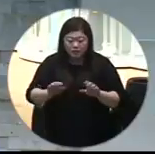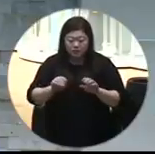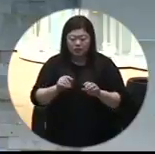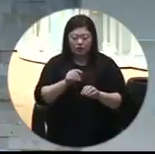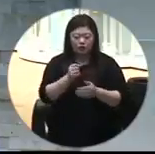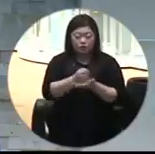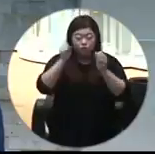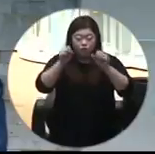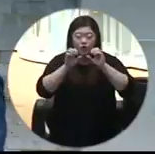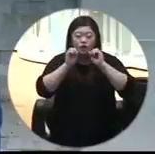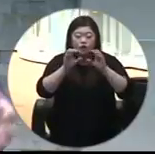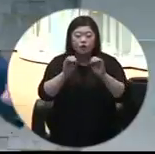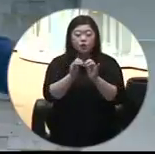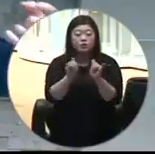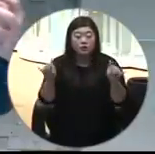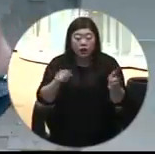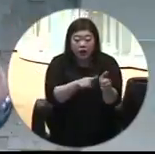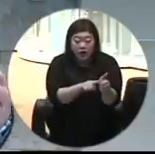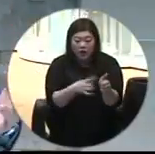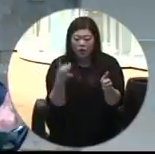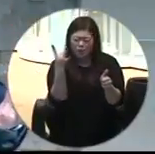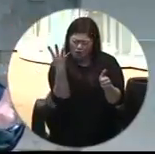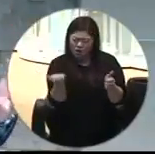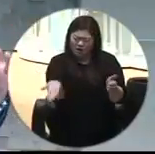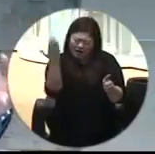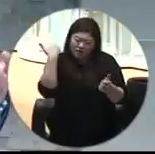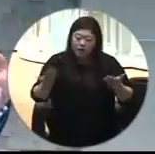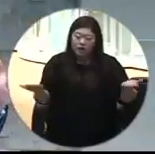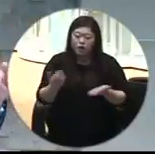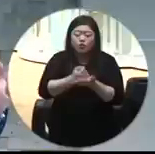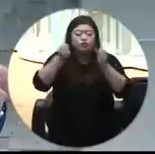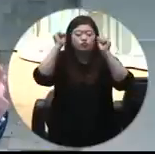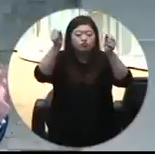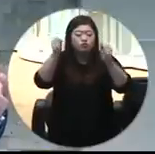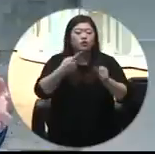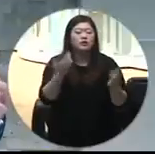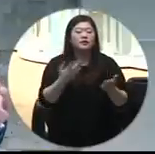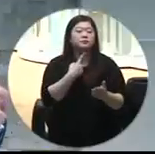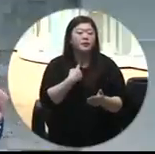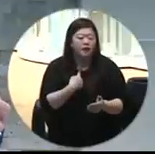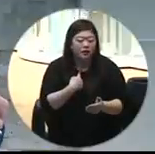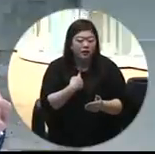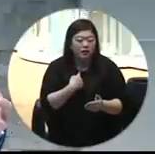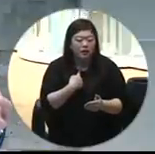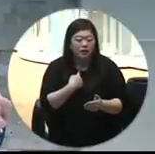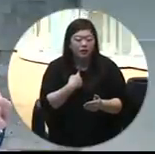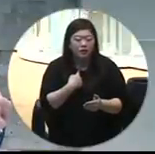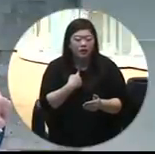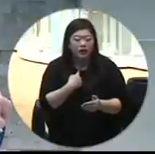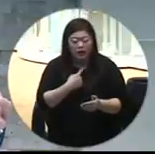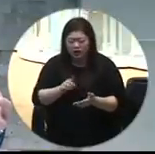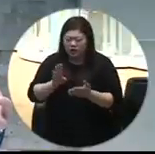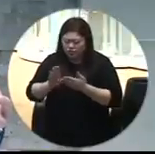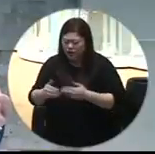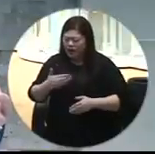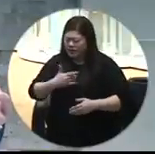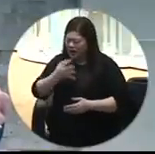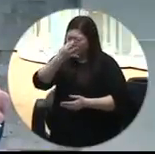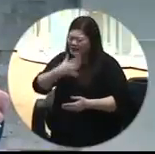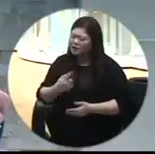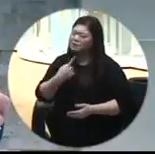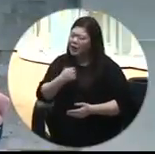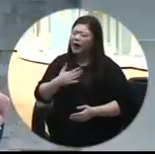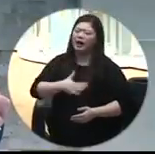다 돌아와서 전도사가 돼서 그들을 끊어내기 위해서 가장 힘든 것이 무속 전도사는 그렇죠.